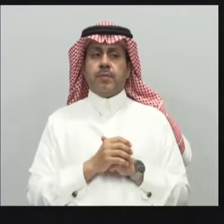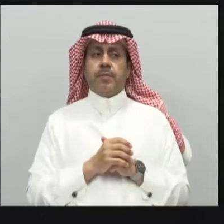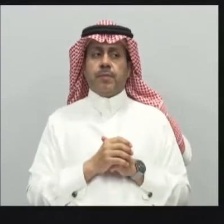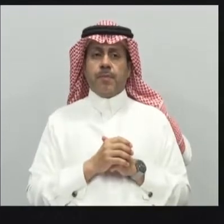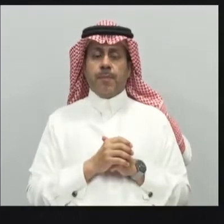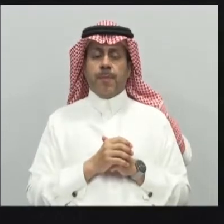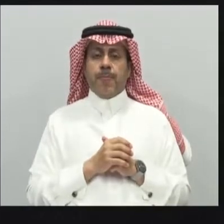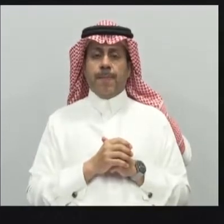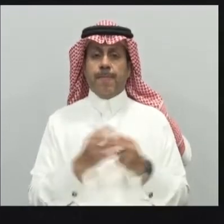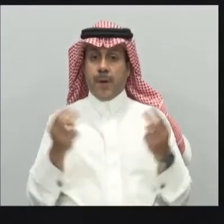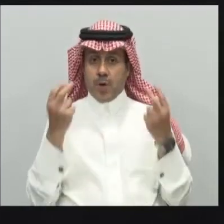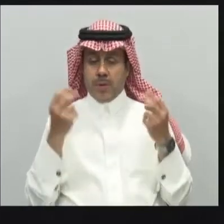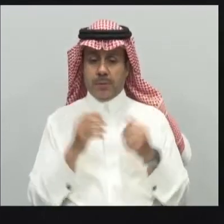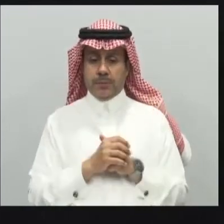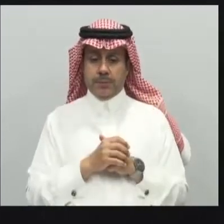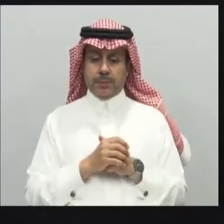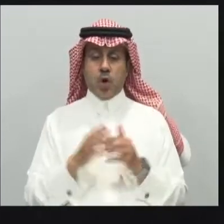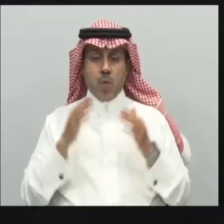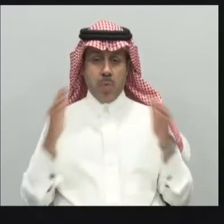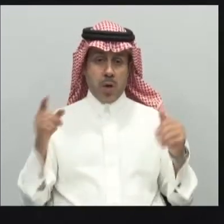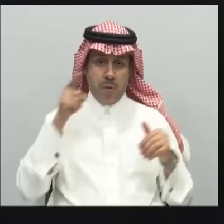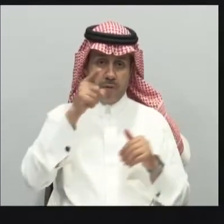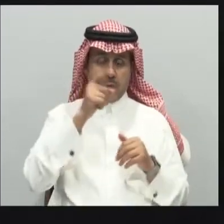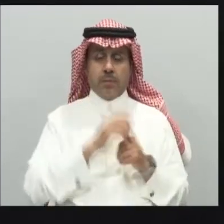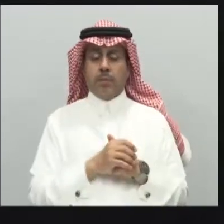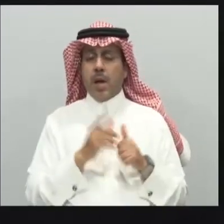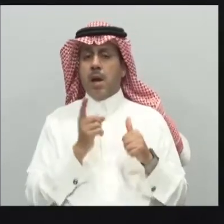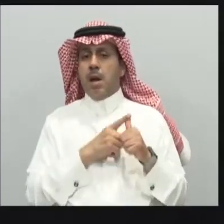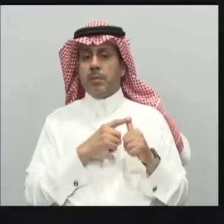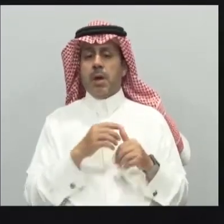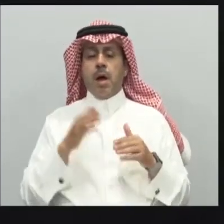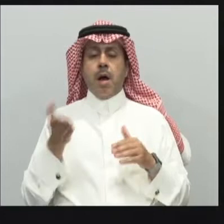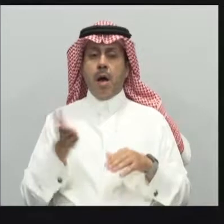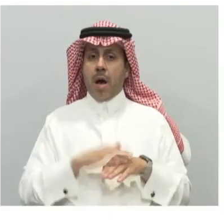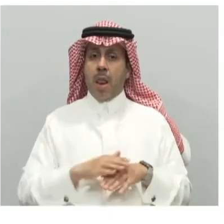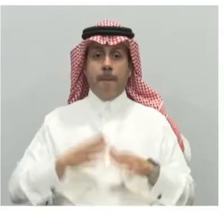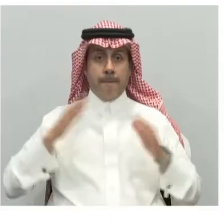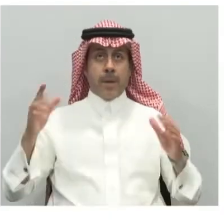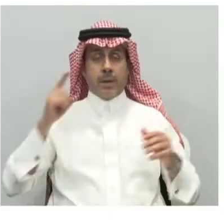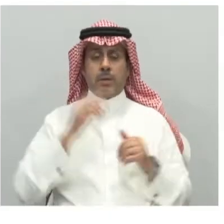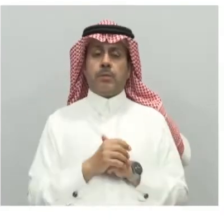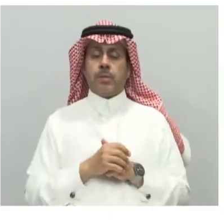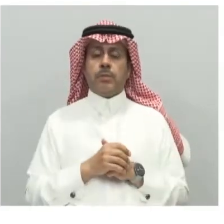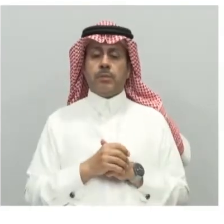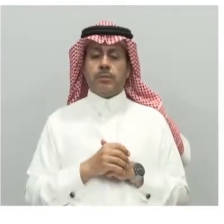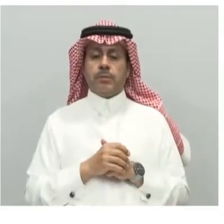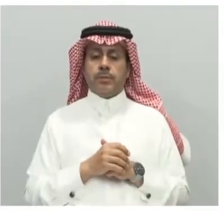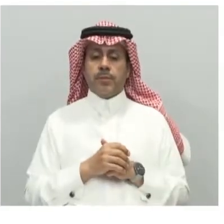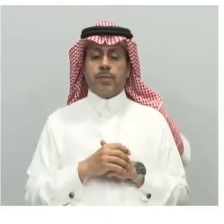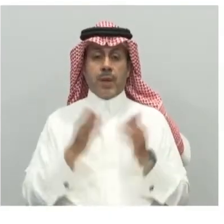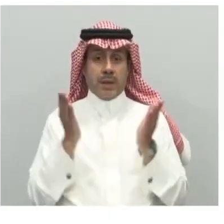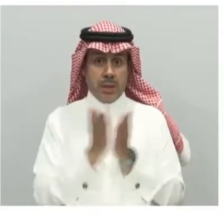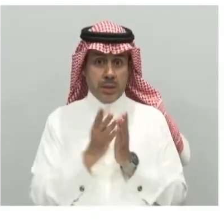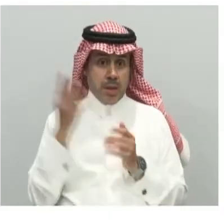لدرسنا فكونوا معي بارك الله فيكم اذا نبدا على بركه الله جل وعلا هذا الدرس الدرس